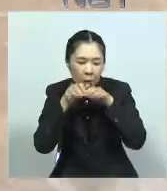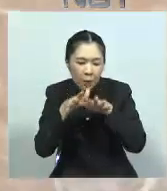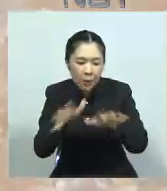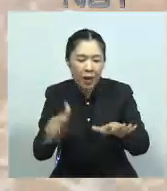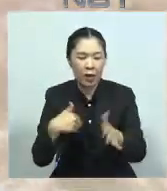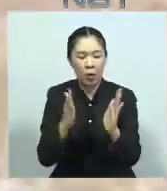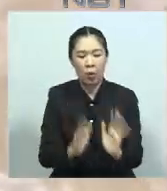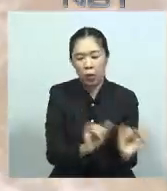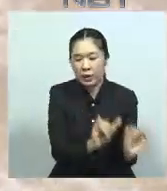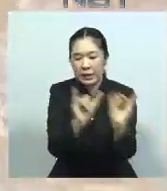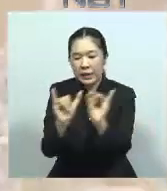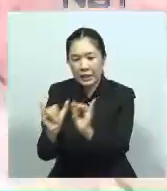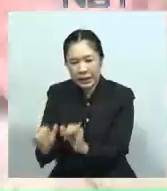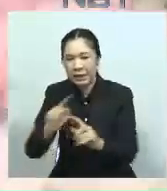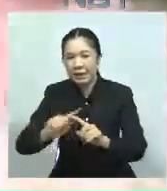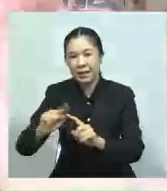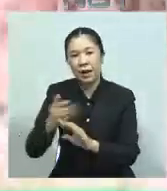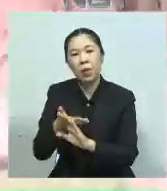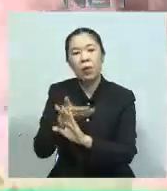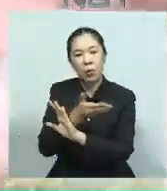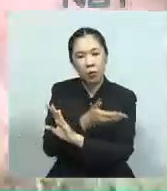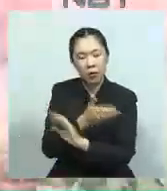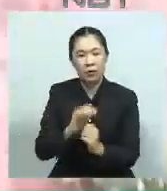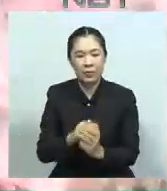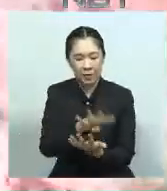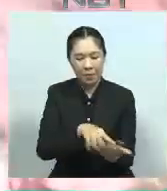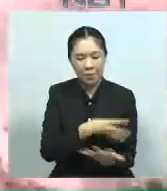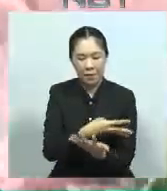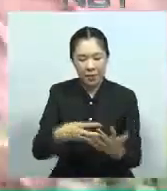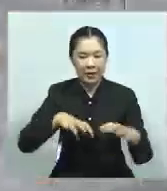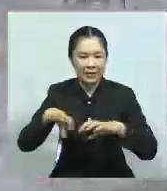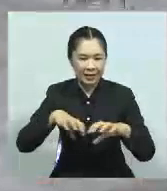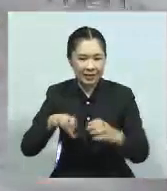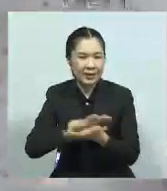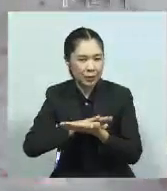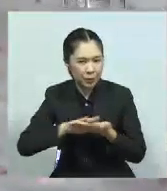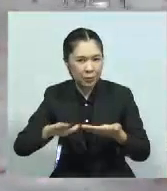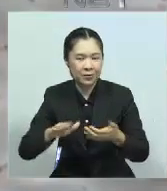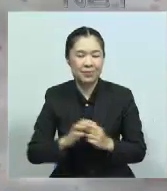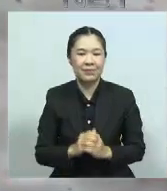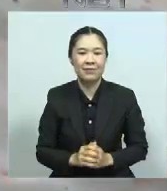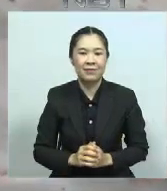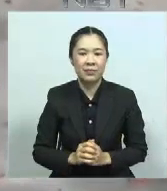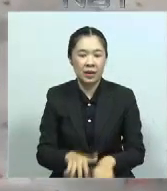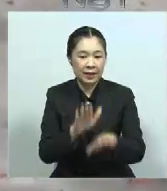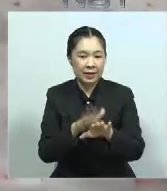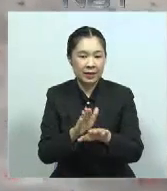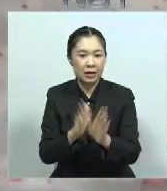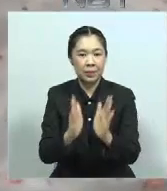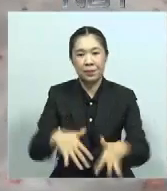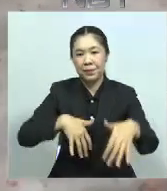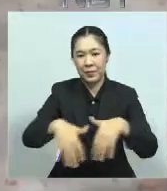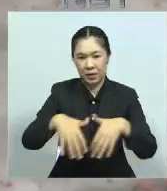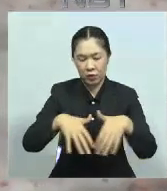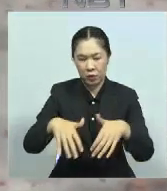ว่าหาพื้นที่หลบภัยชั่วคราวก่อนนะคะซึ่งก็จะมีแผนเตรียมพร้อมไว้เรียบร้อยแล้วค่ะสำหรับการแจ้งเตือนประชาชนนะ